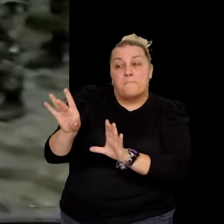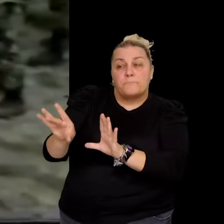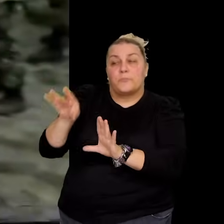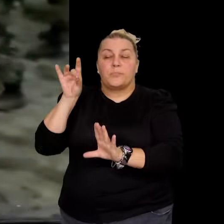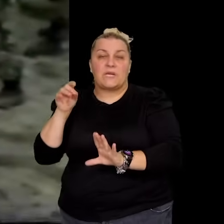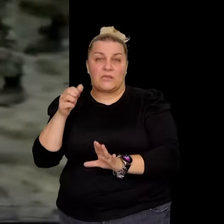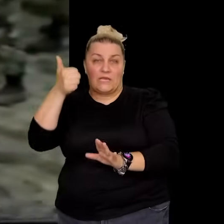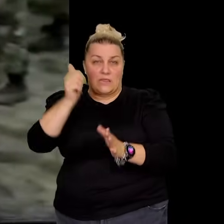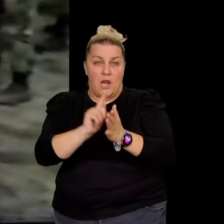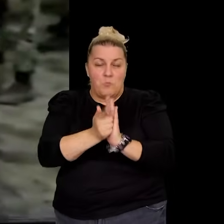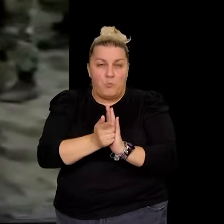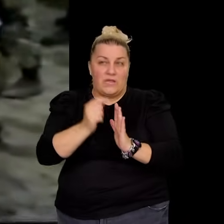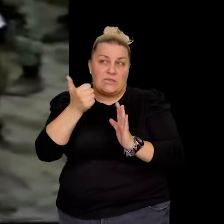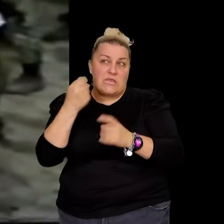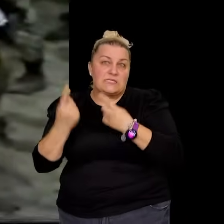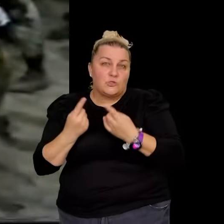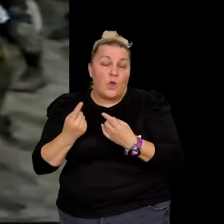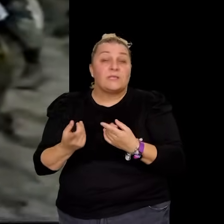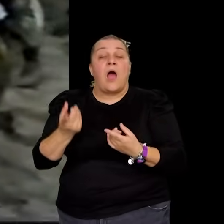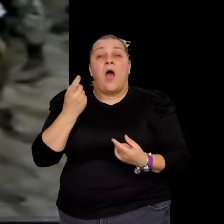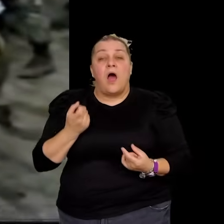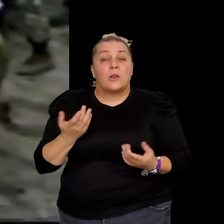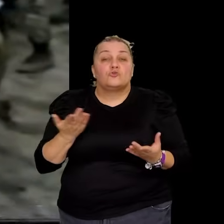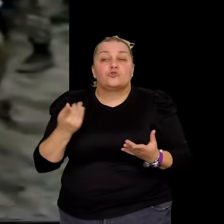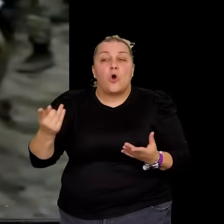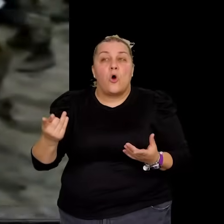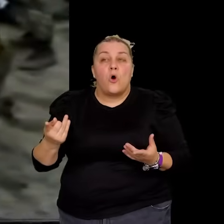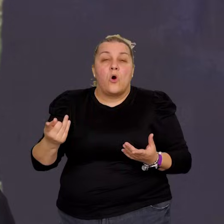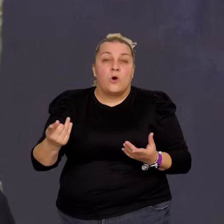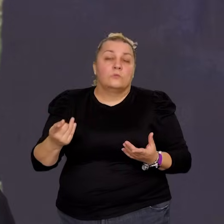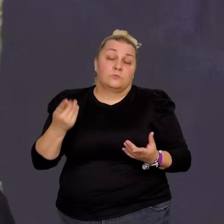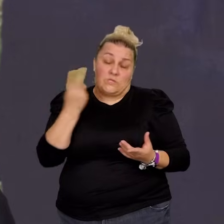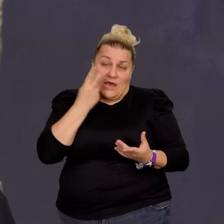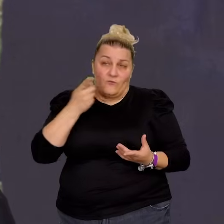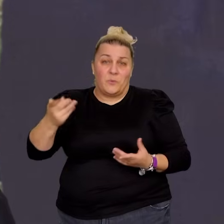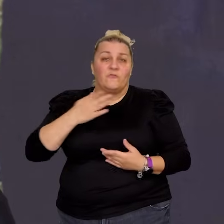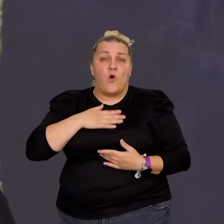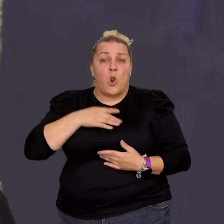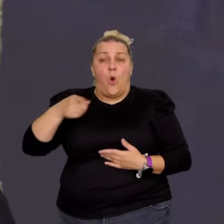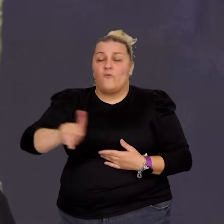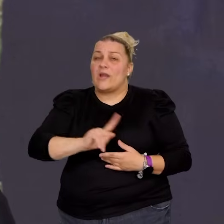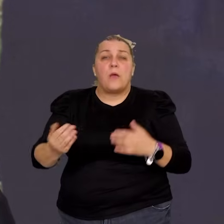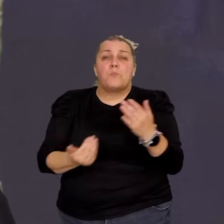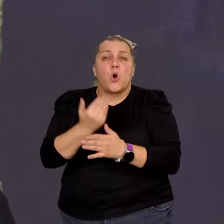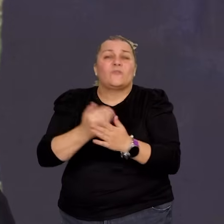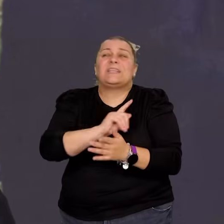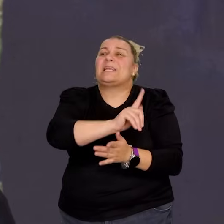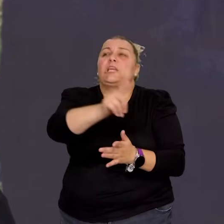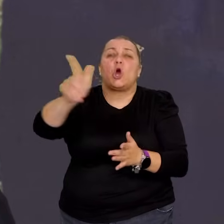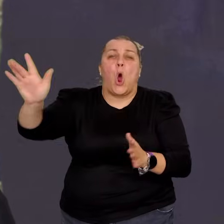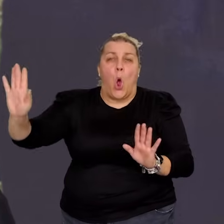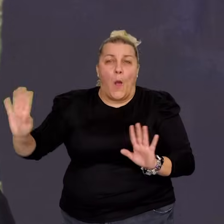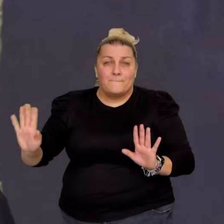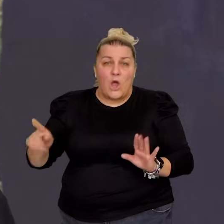moment, jednu scenu, situaciju. Što vam se, voljeli biste da vam se to nikad u životu više ne ponovi, daj Bože, nikom, nijednom